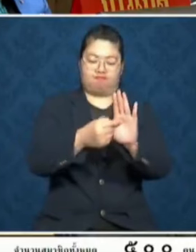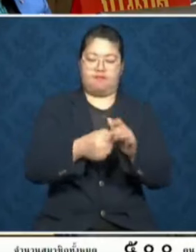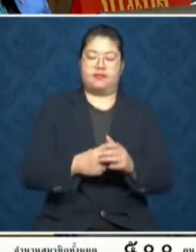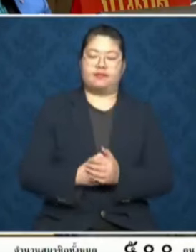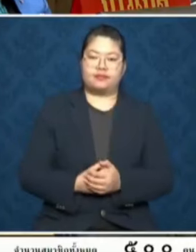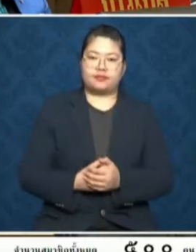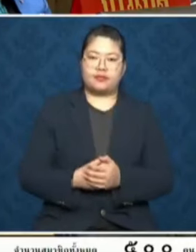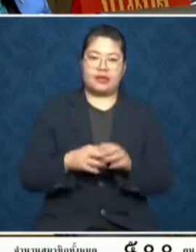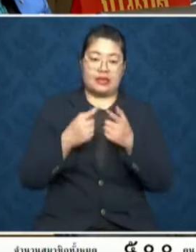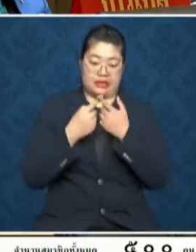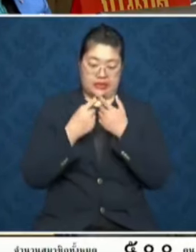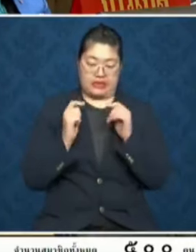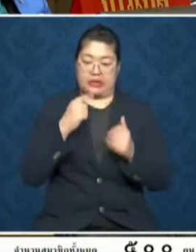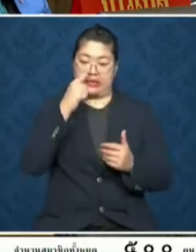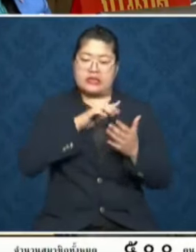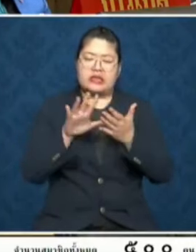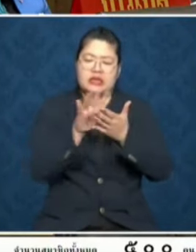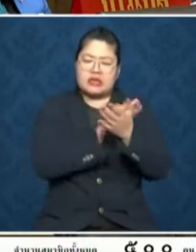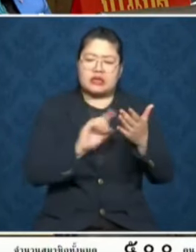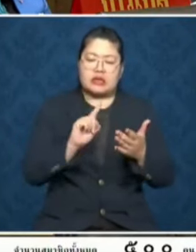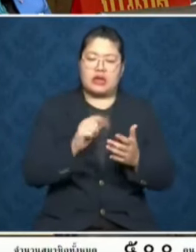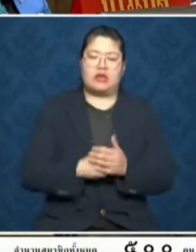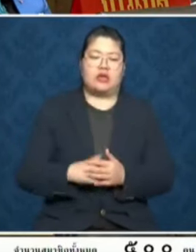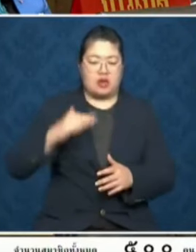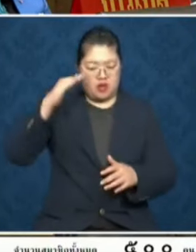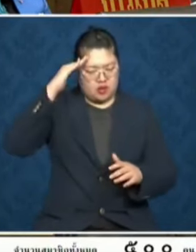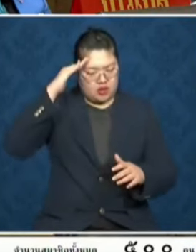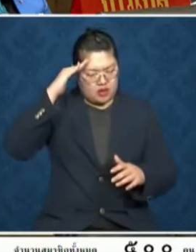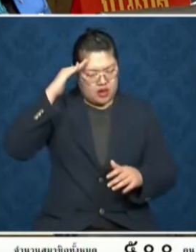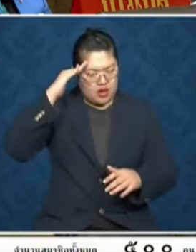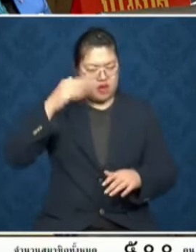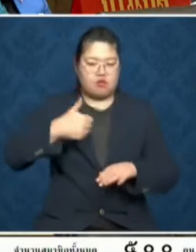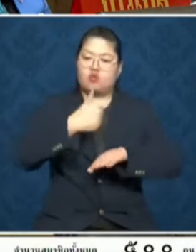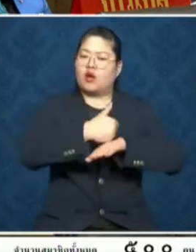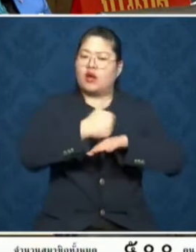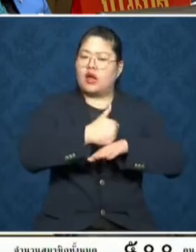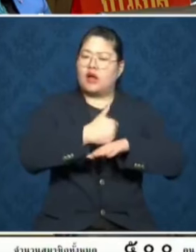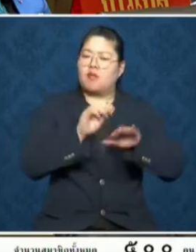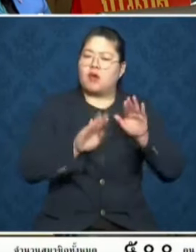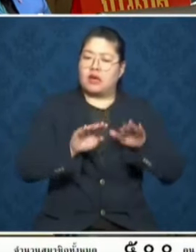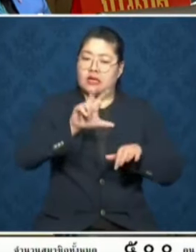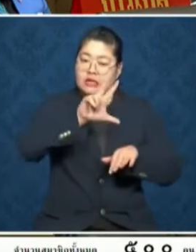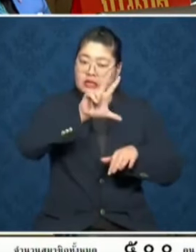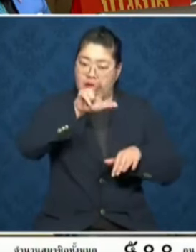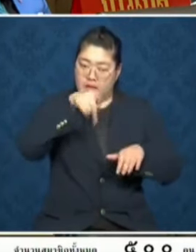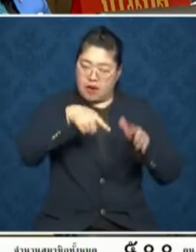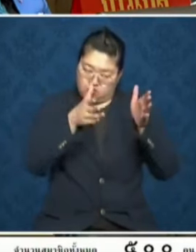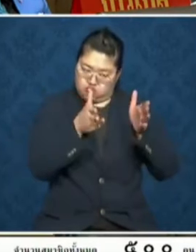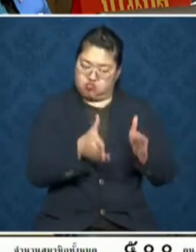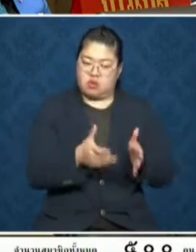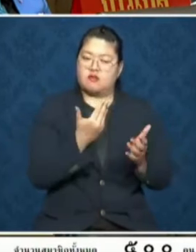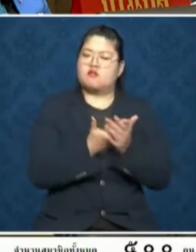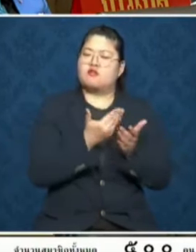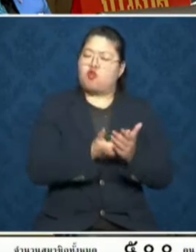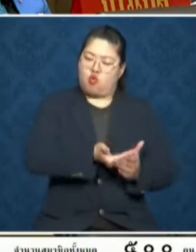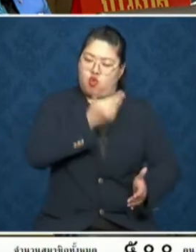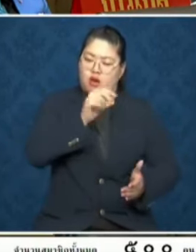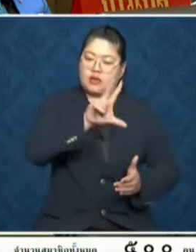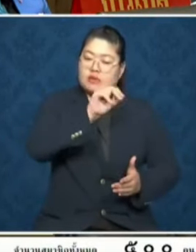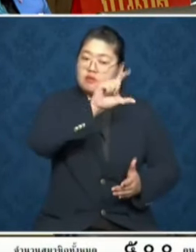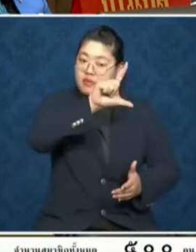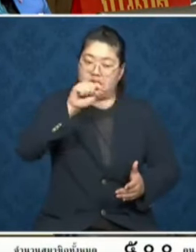ค่ะประเทศไทยยังมีนายพลที่มั่งคั่งอีกกว่า 3,000 นายค่ะที่รวยกันตั้งแต่หลัก10ล้านไป